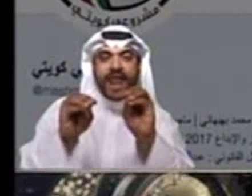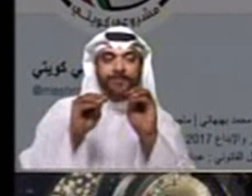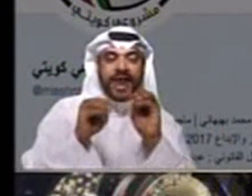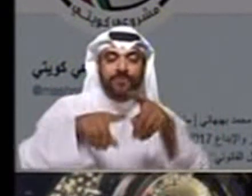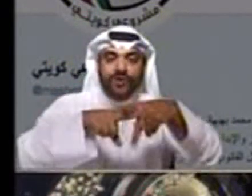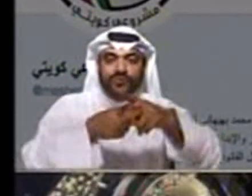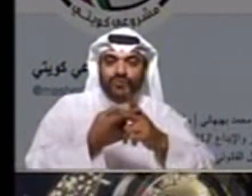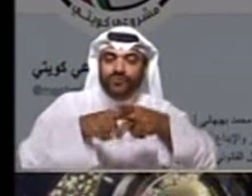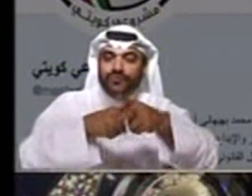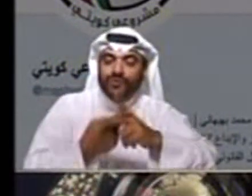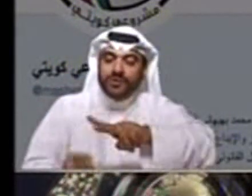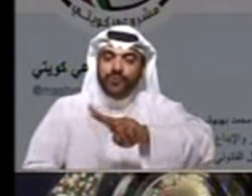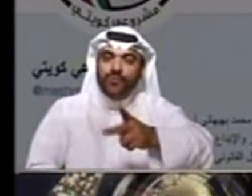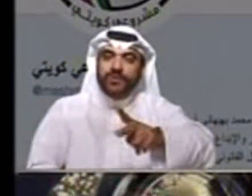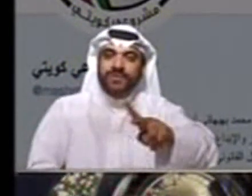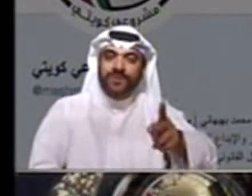التصنيع بمختلف مراحلها.